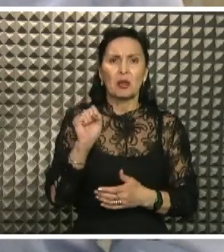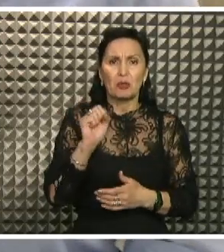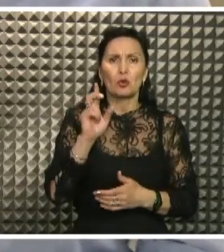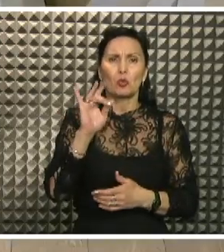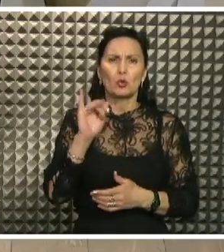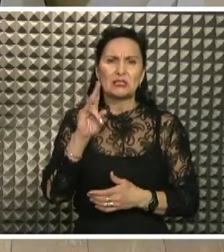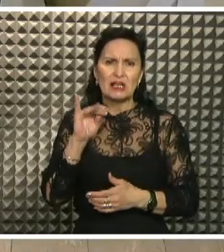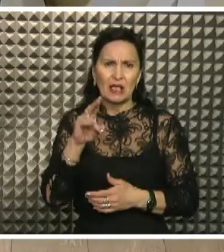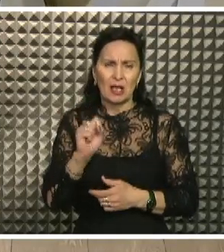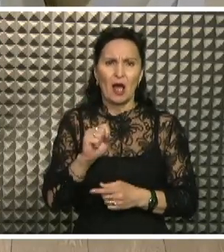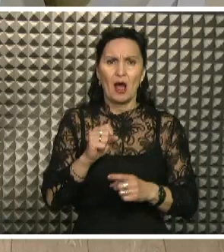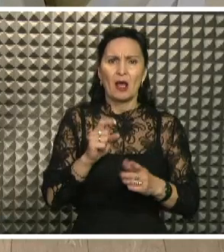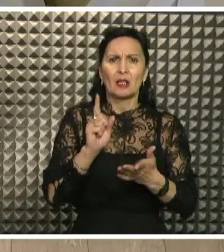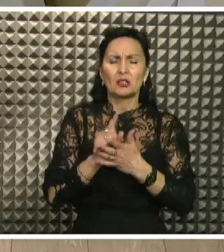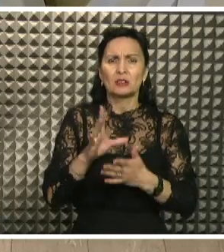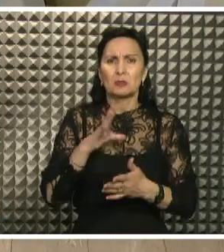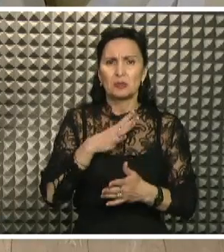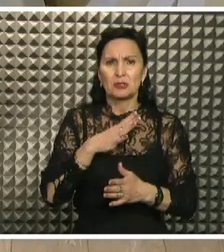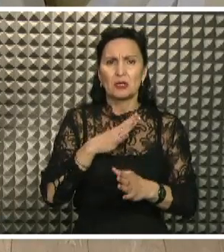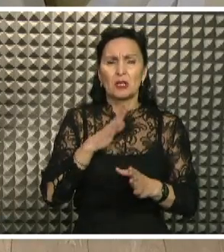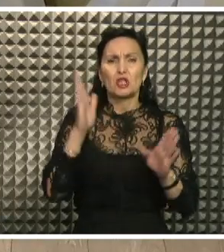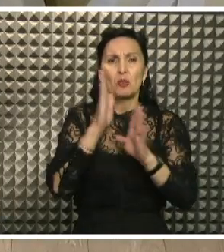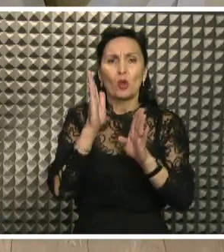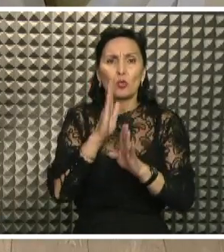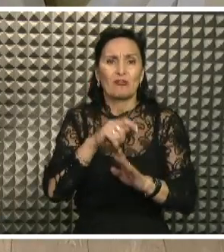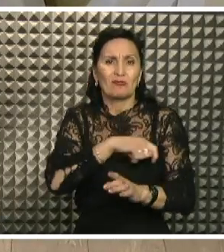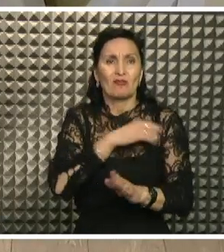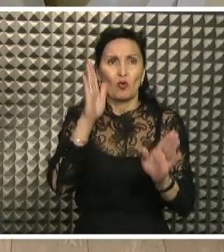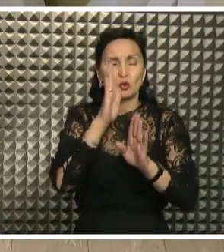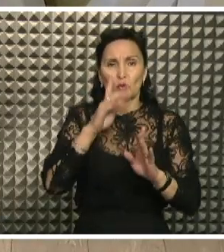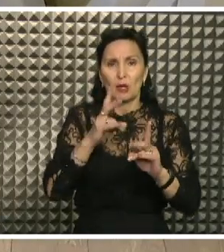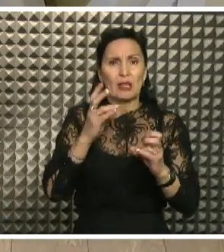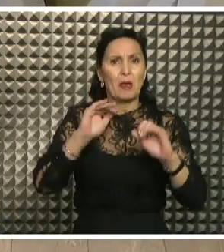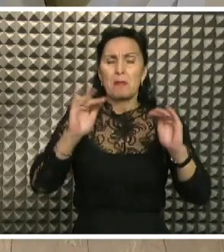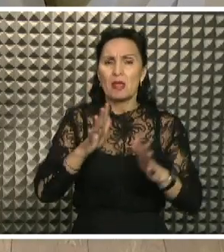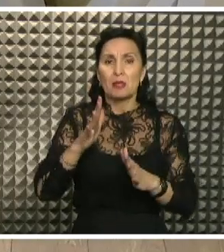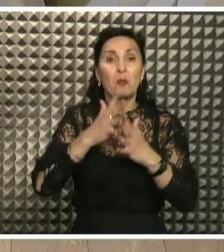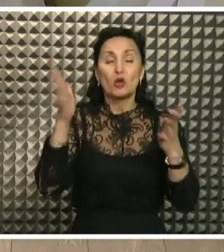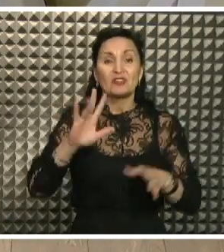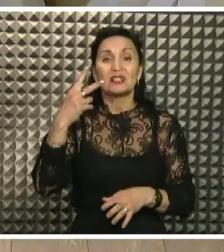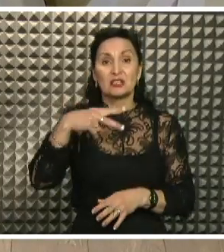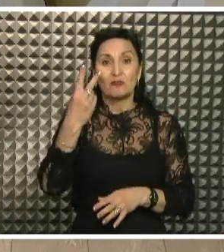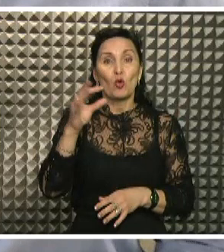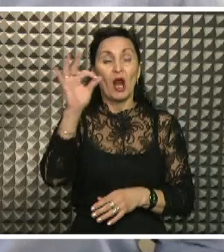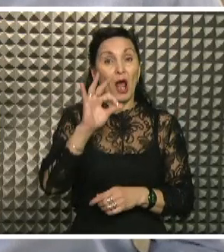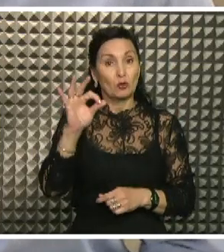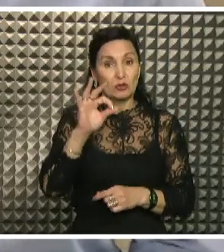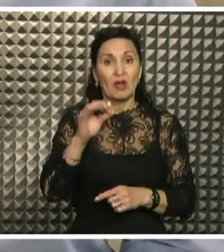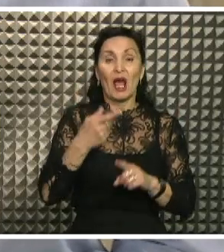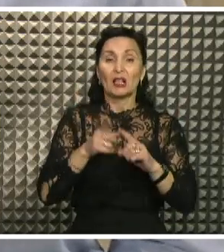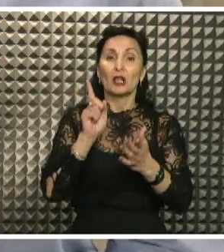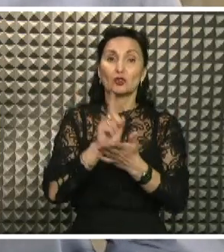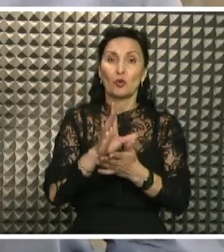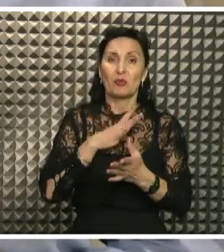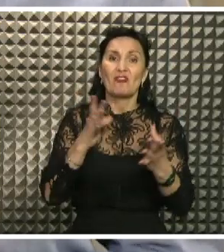все, что удобно. Это должна быть температура воздуха в помещении не менее 22% и не 22 градусов. Это должна